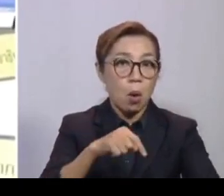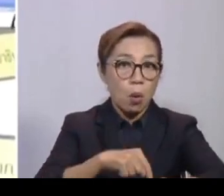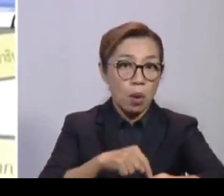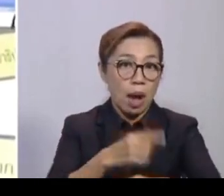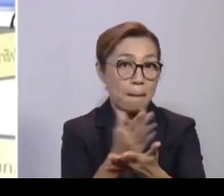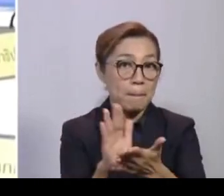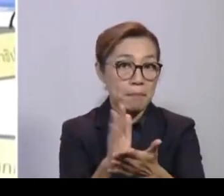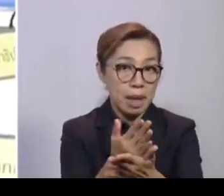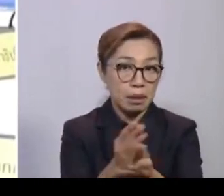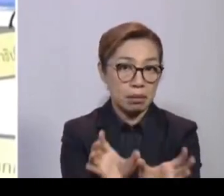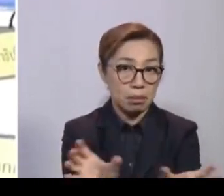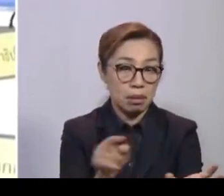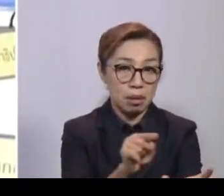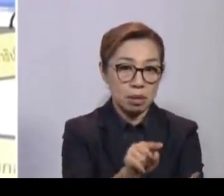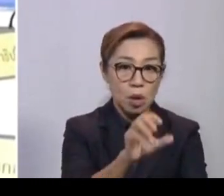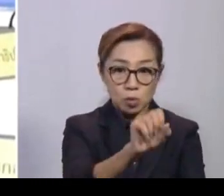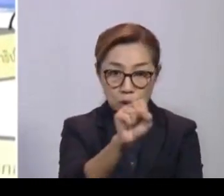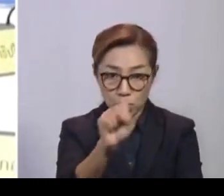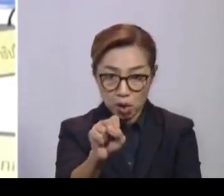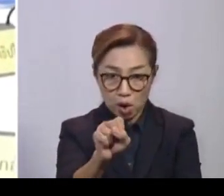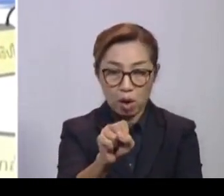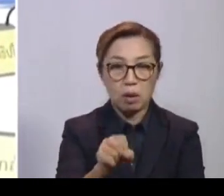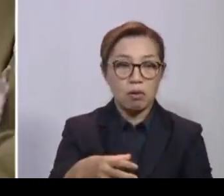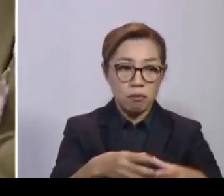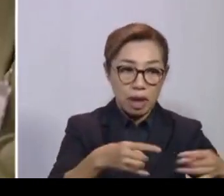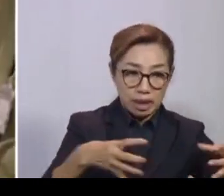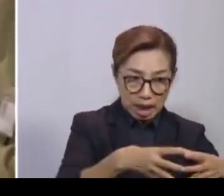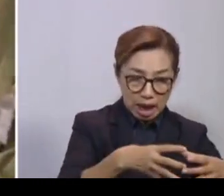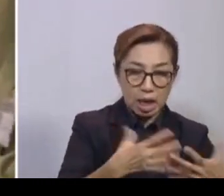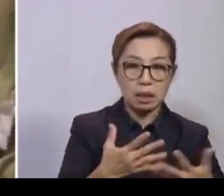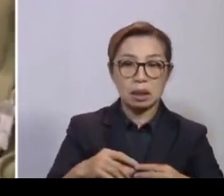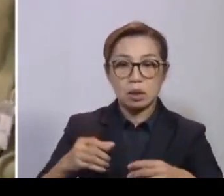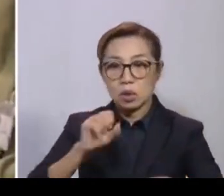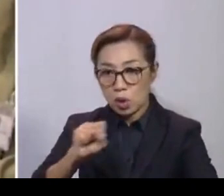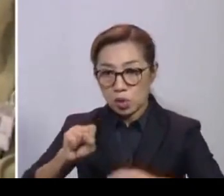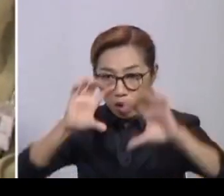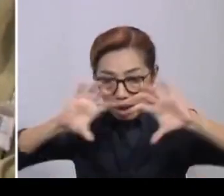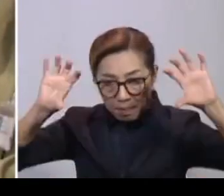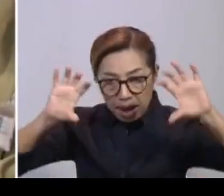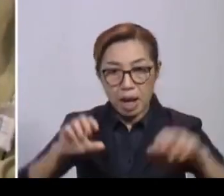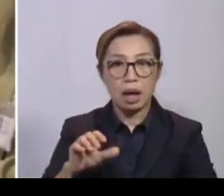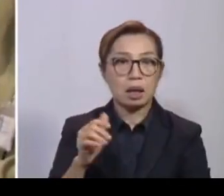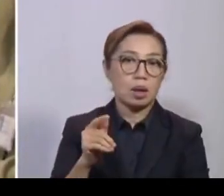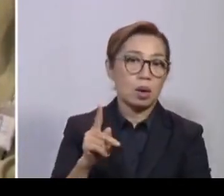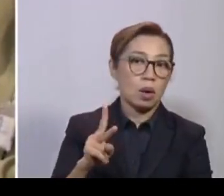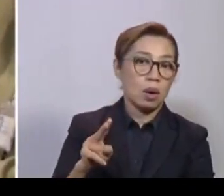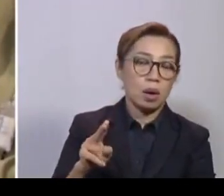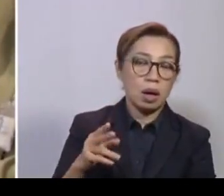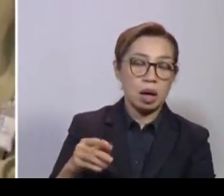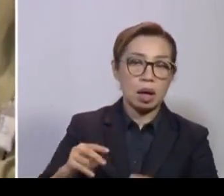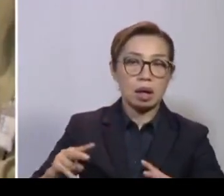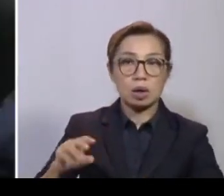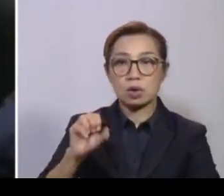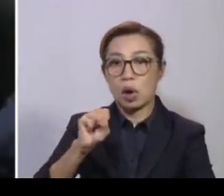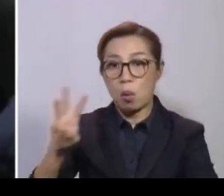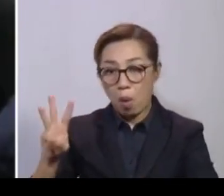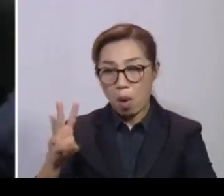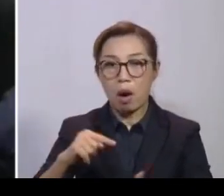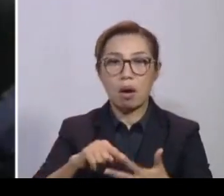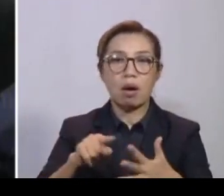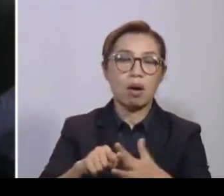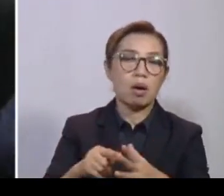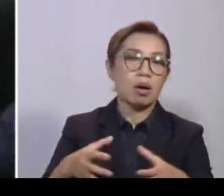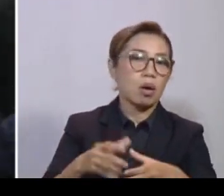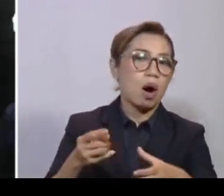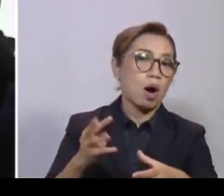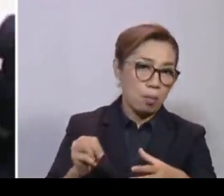แต่ละฝ่ายเนี่ยทั้งส.สฝ่ายค้านส.สรัฐบาลวุฒิสภาแล้วก็คณะรัฐมนตรีแบ่งให้ก้อนละ 5ชั่วโมงรวมแล้ว